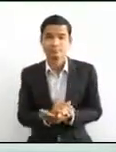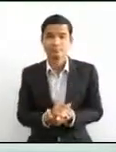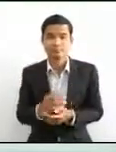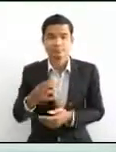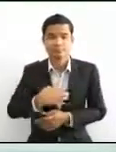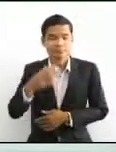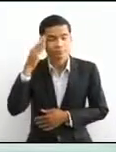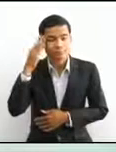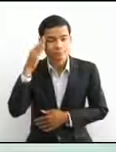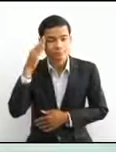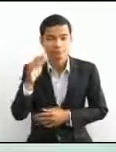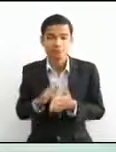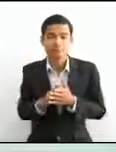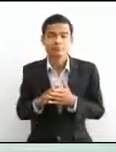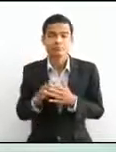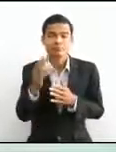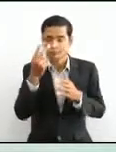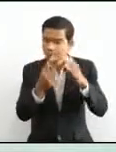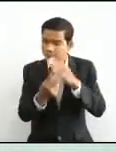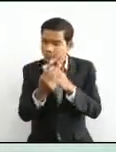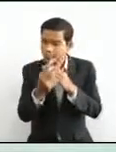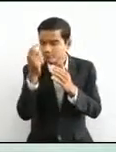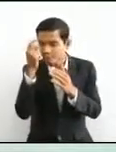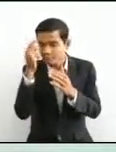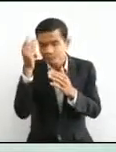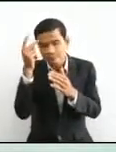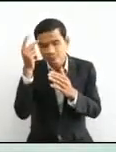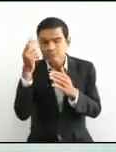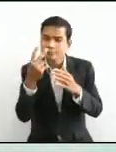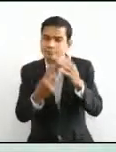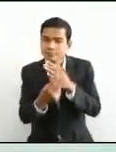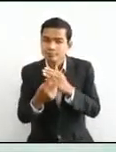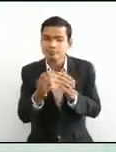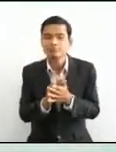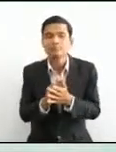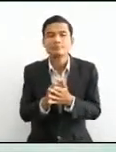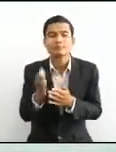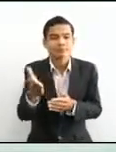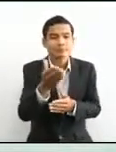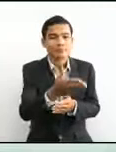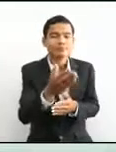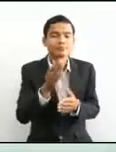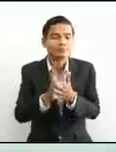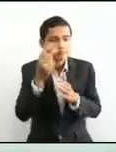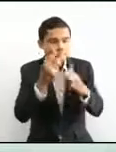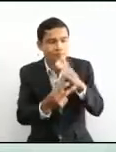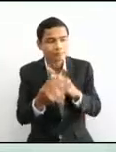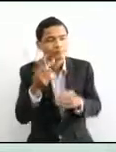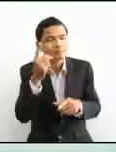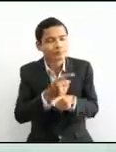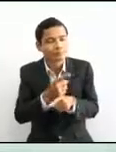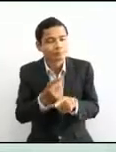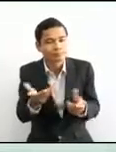chẳng đăng ấy chẳng mới nè cừu ơi con từ tì chẳng mơ nè ta còn nè tì trời chẳng mơ